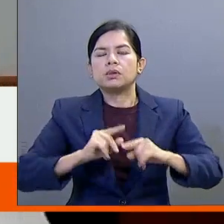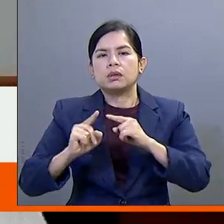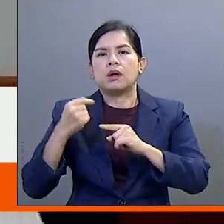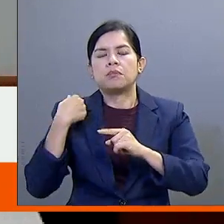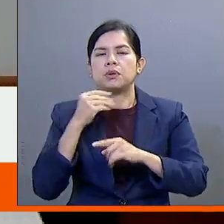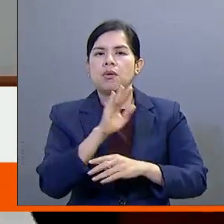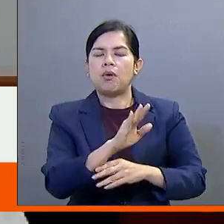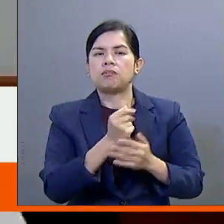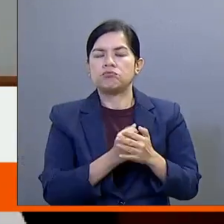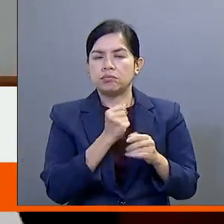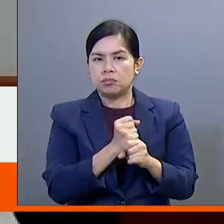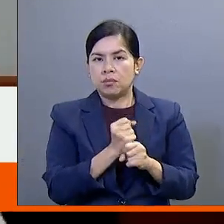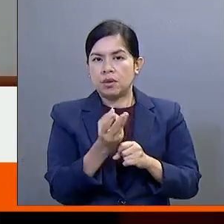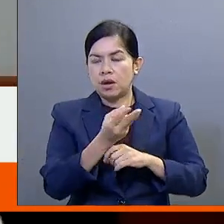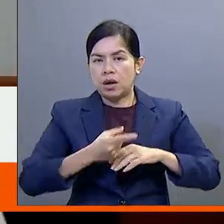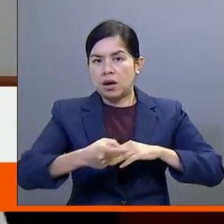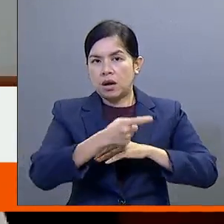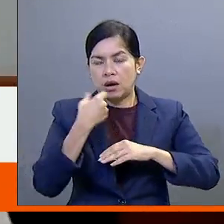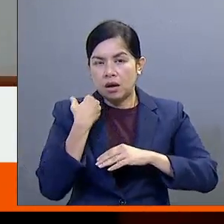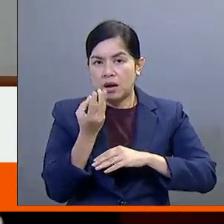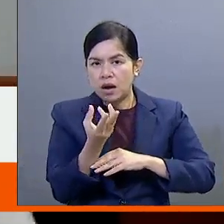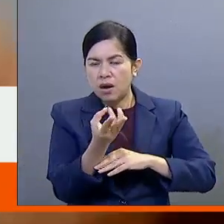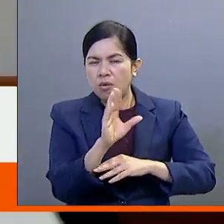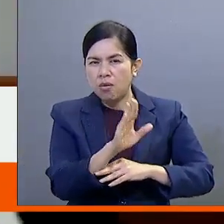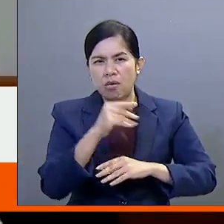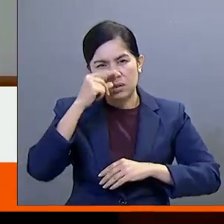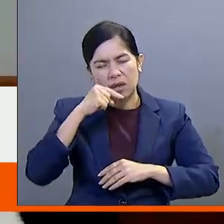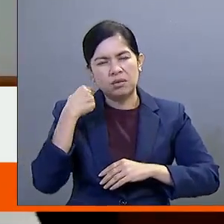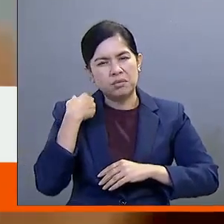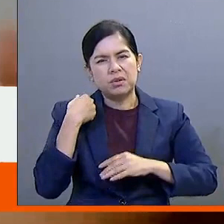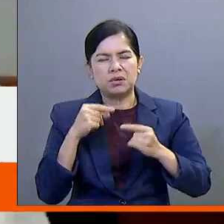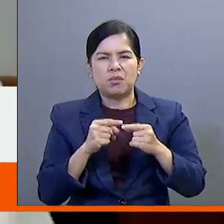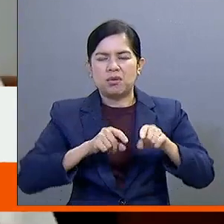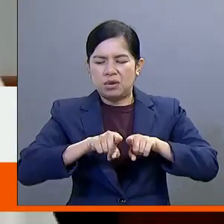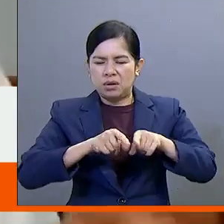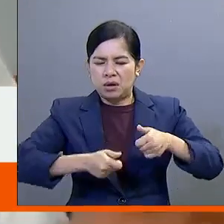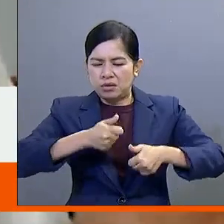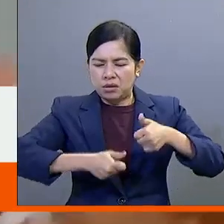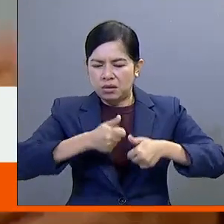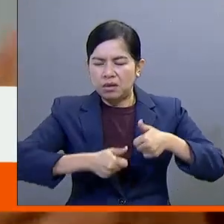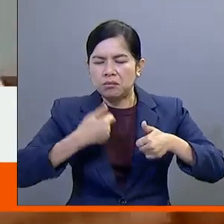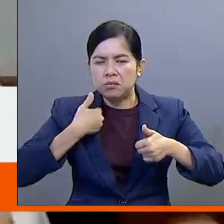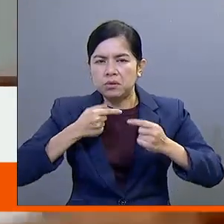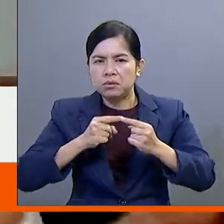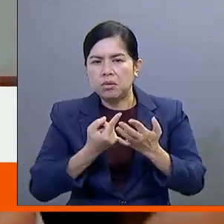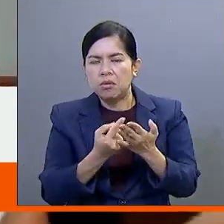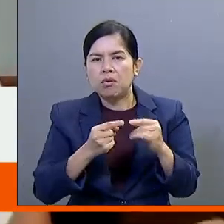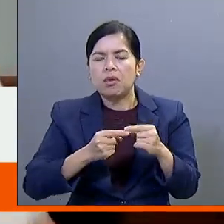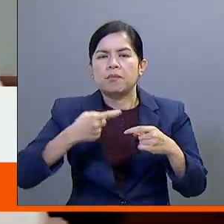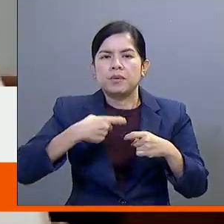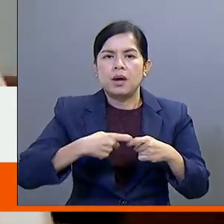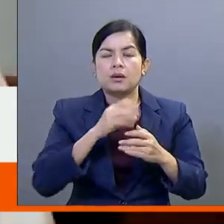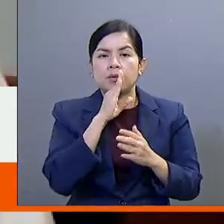ให้การปลูกข้าวของเราเนี่ยมันแข่งขันไม่ได้ผลผลิตก็จะตกต่ำลงเราก็เห็นภาพอันนี้อยู่แล้วเพราะว่าในช่วง10ถ้าเรานับตั้ง